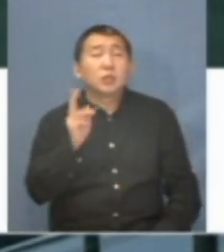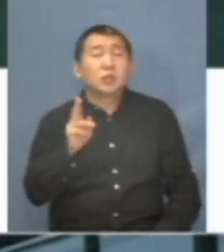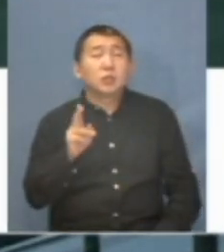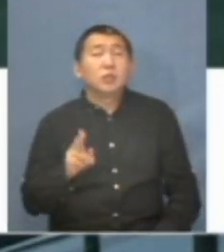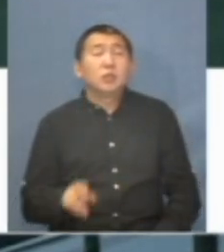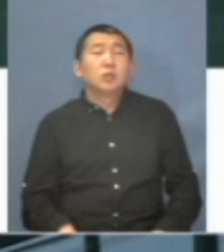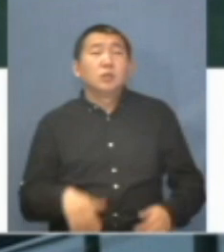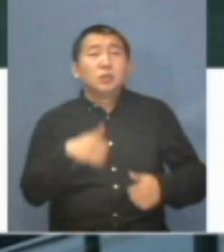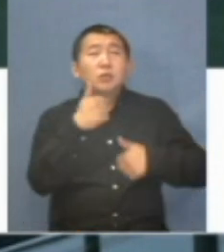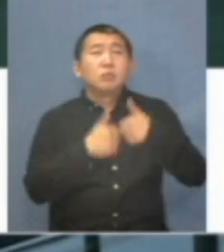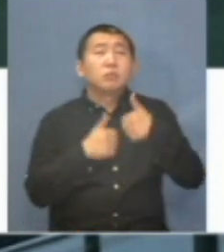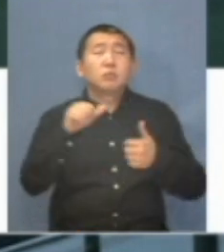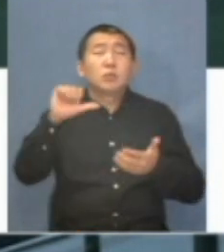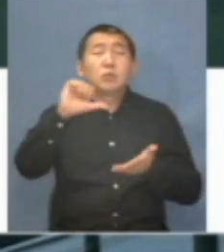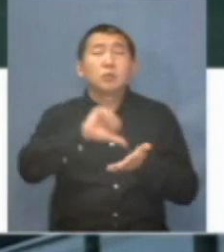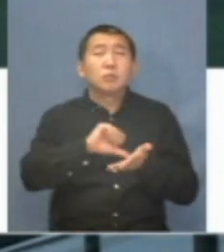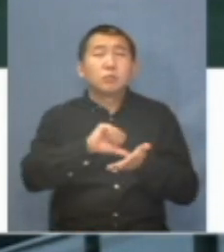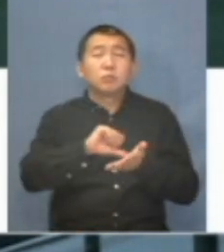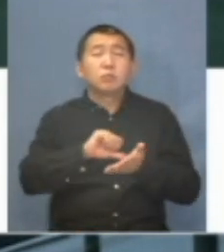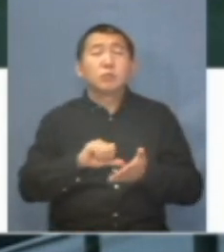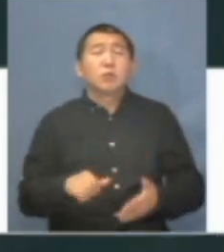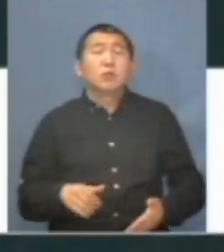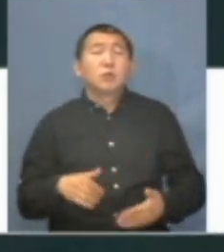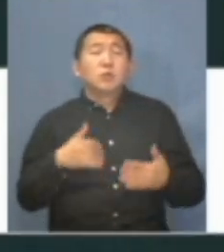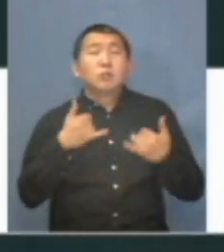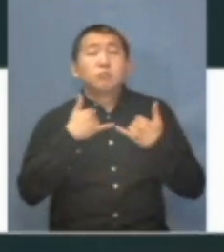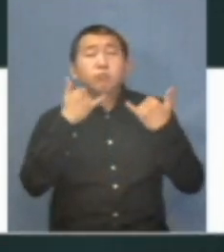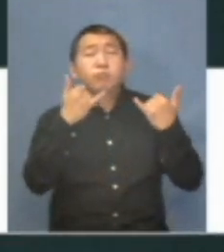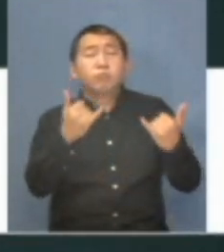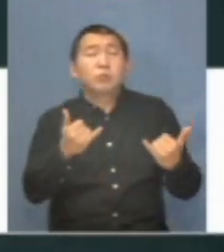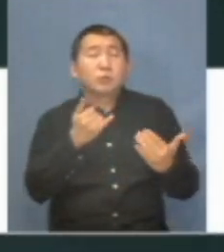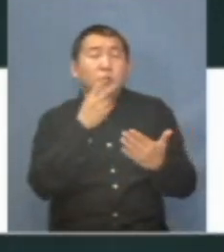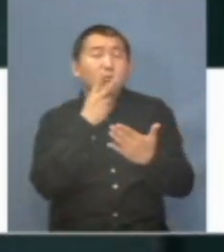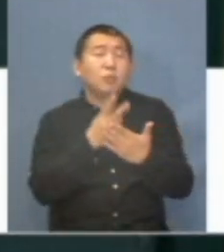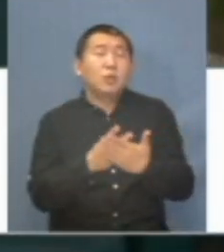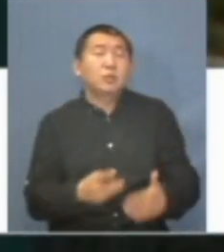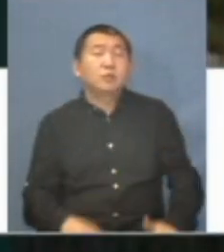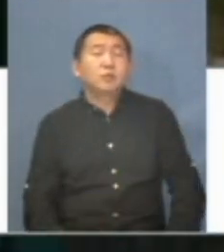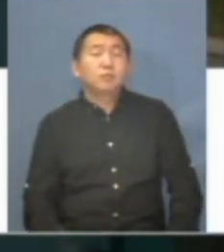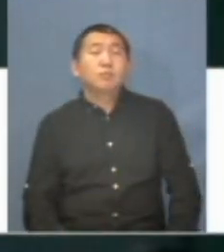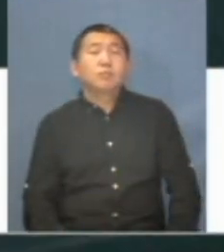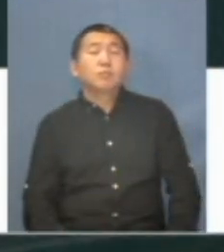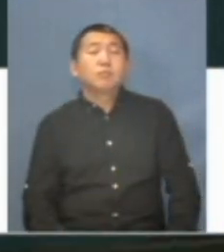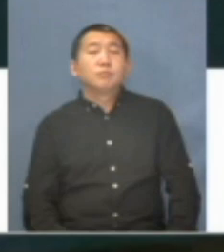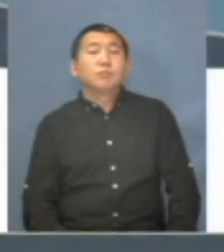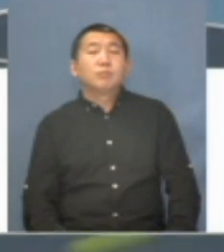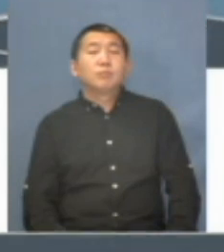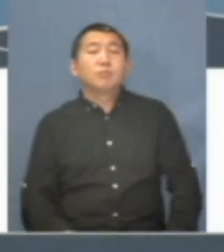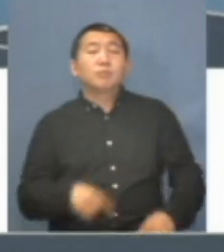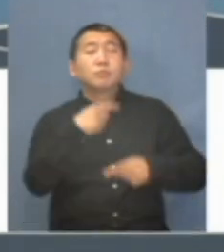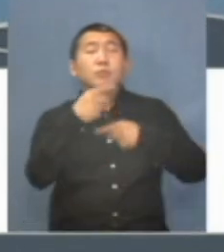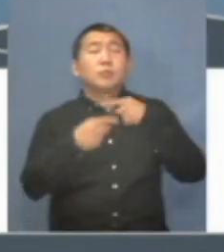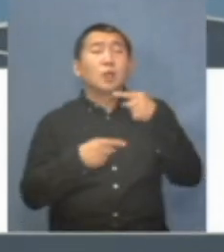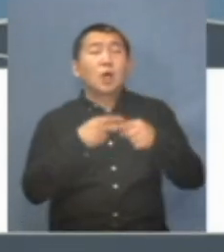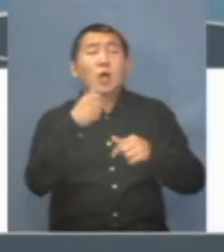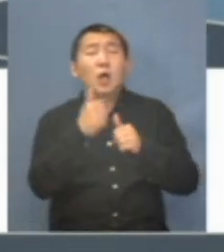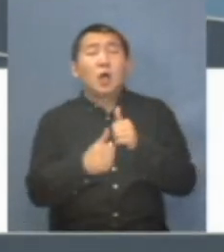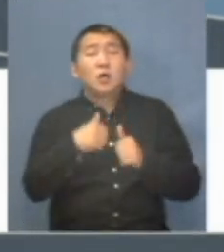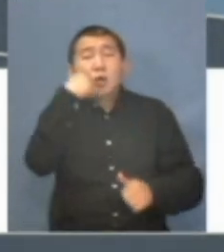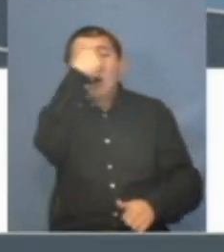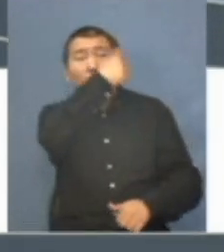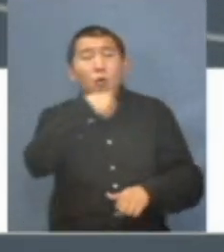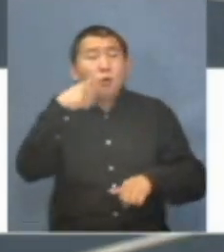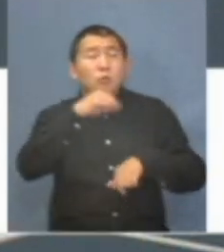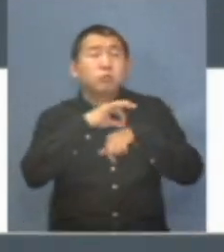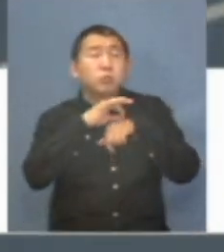емес. Турнир қатысушыларына қонақжайлығымызды көрсетіп жатырмыз. Касцинк Опен М15 турнирі игі дәстүрге сай жылда ұйымдастырылады. Ал